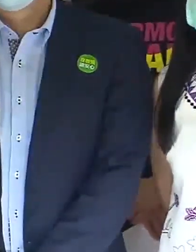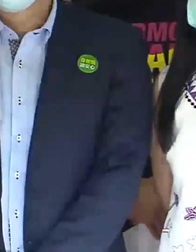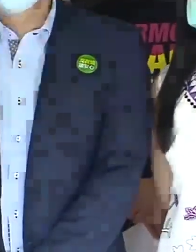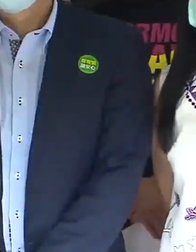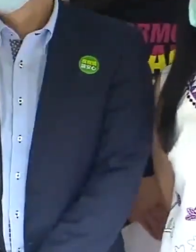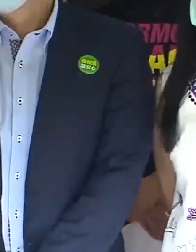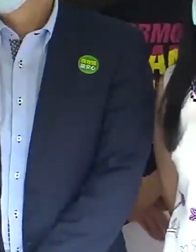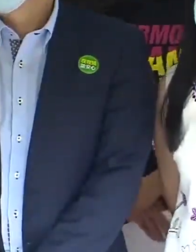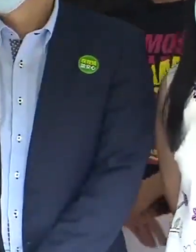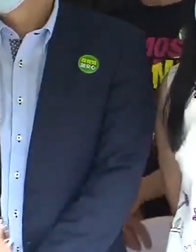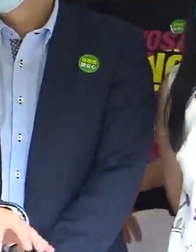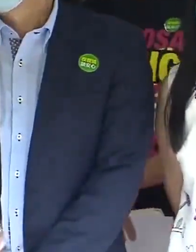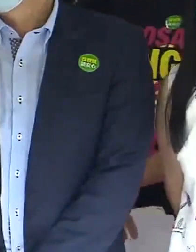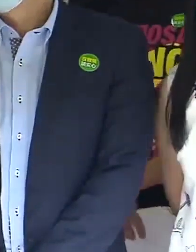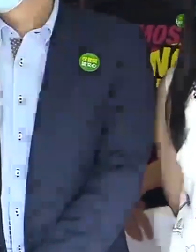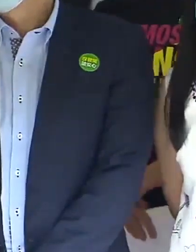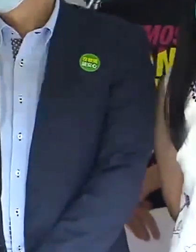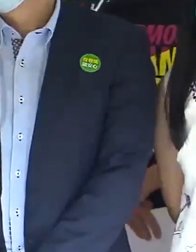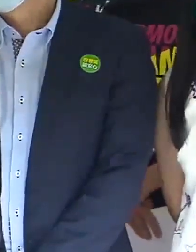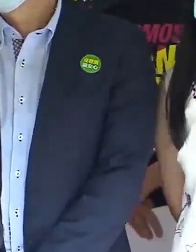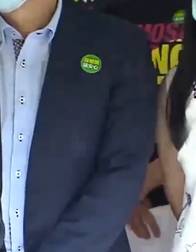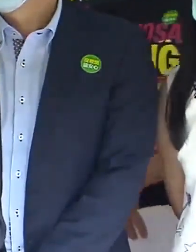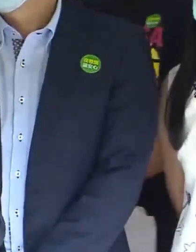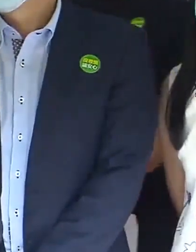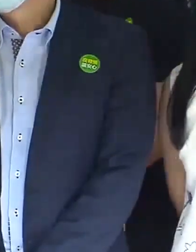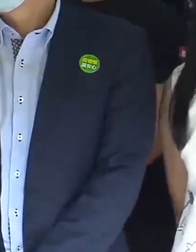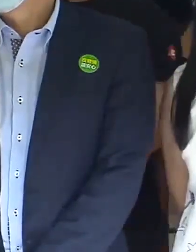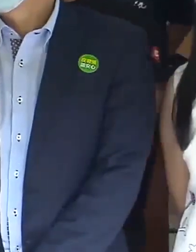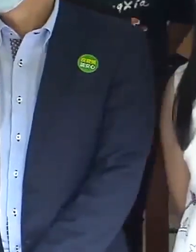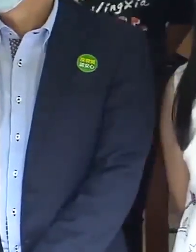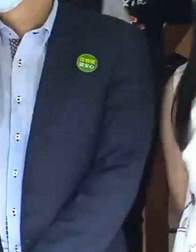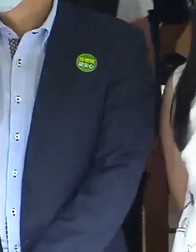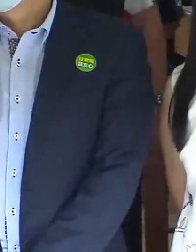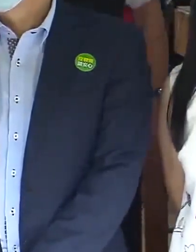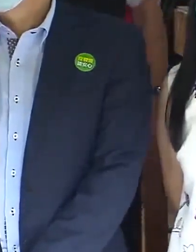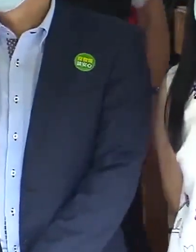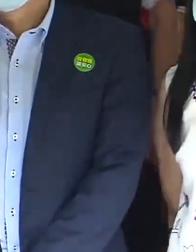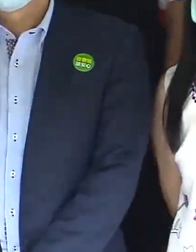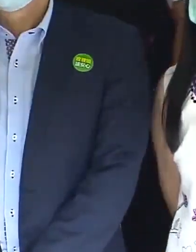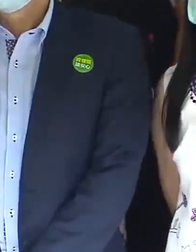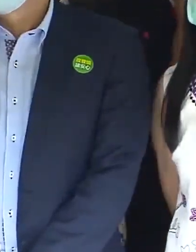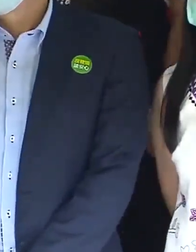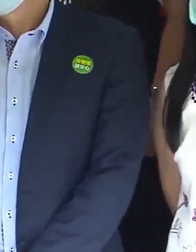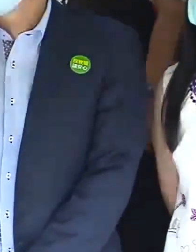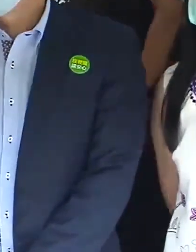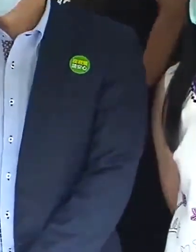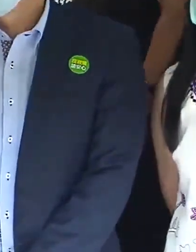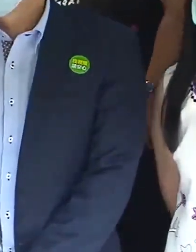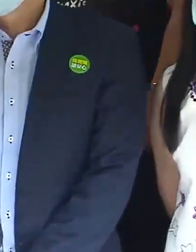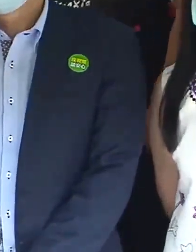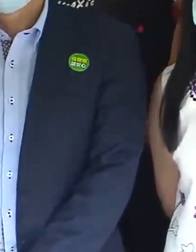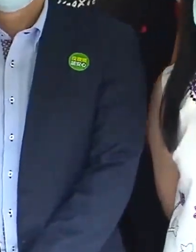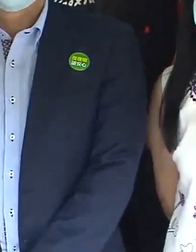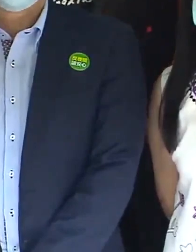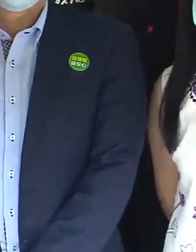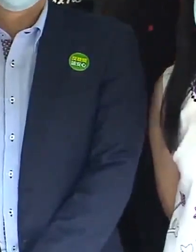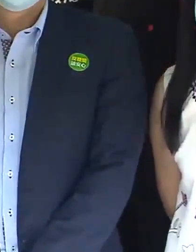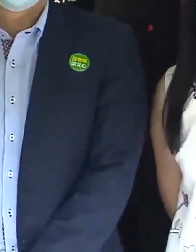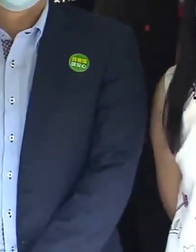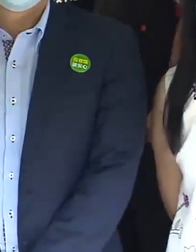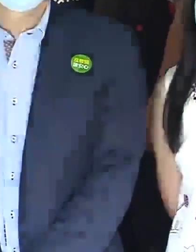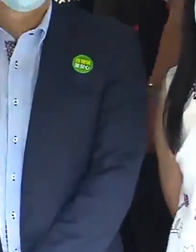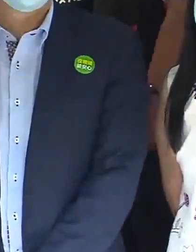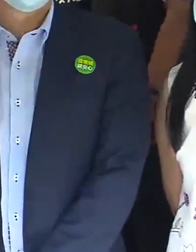案件哈也都渐渐的平静，好，那怎么样恢复正常的生活，又能够例行我们防疫的新生